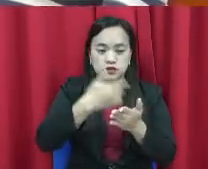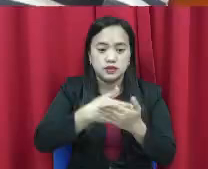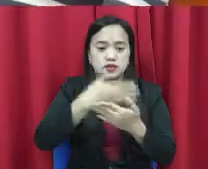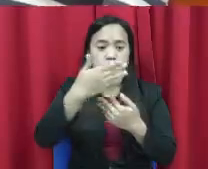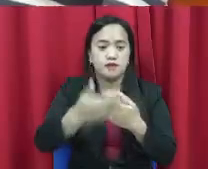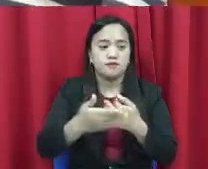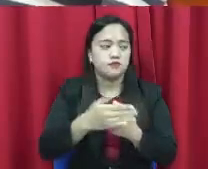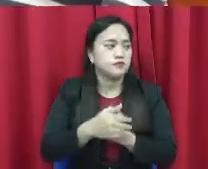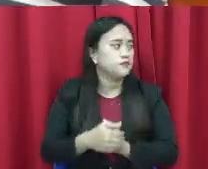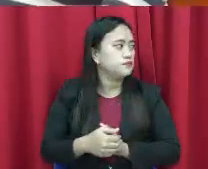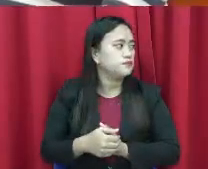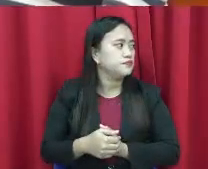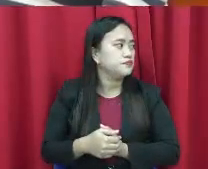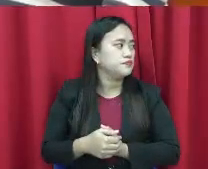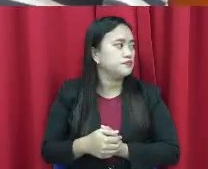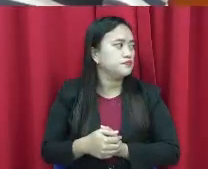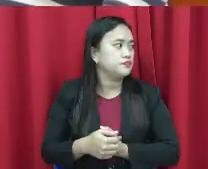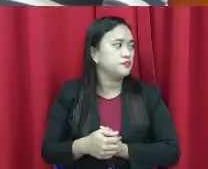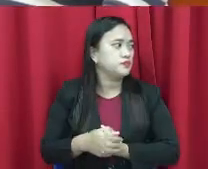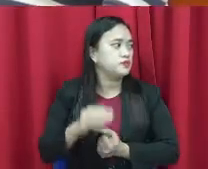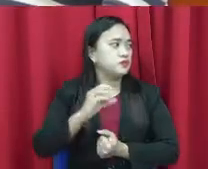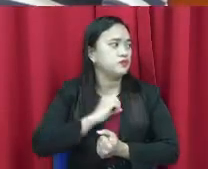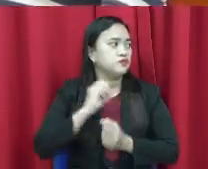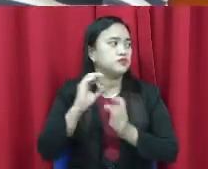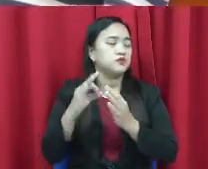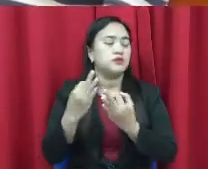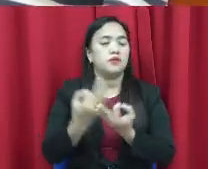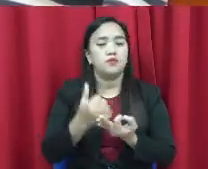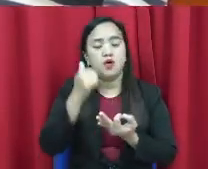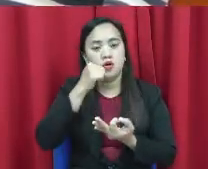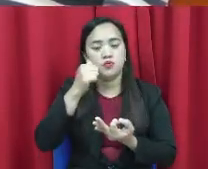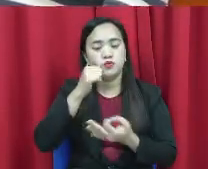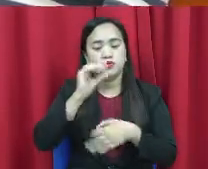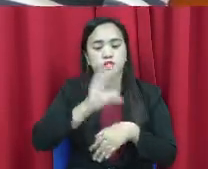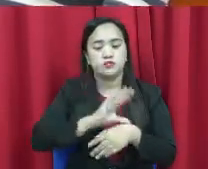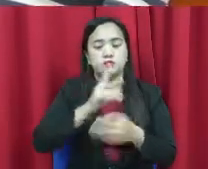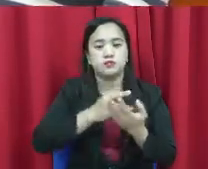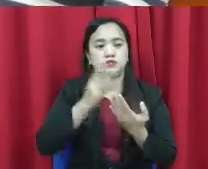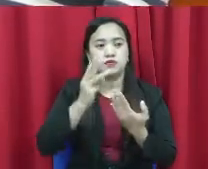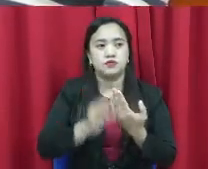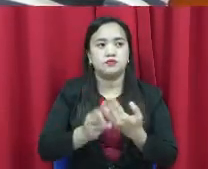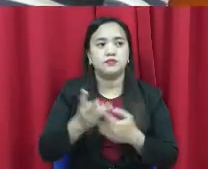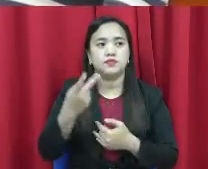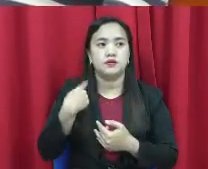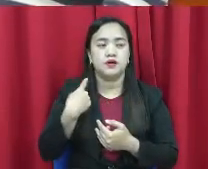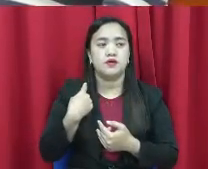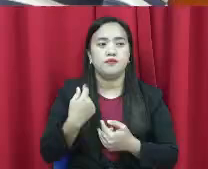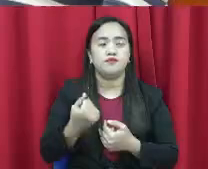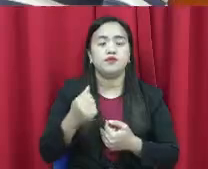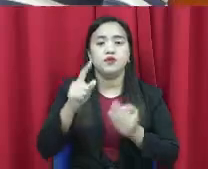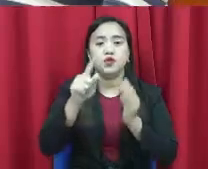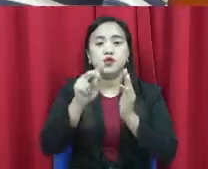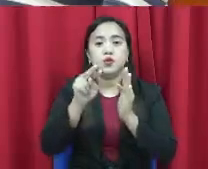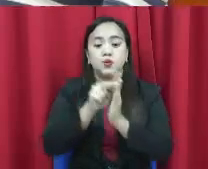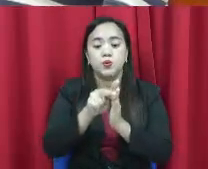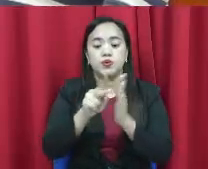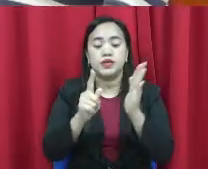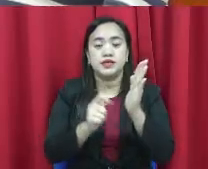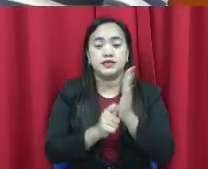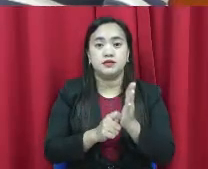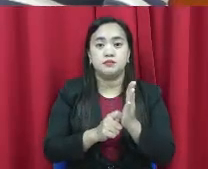nagkaasawa ka na agag nak pamilya ka na may programa pa rin nabanggit ka kanina ni Ma'am yang mayroong new testament